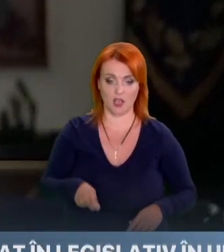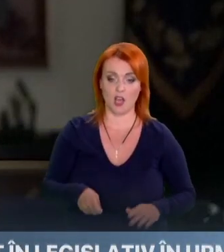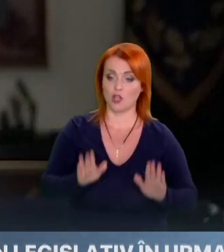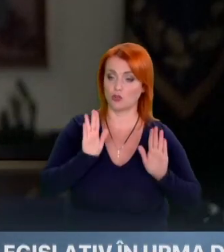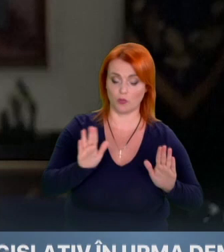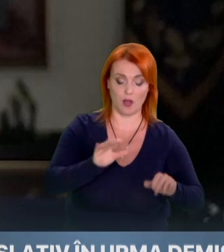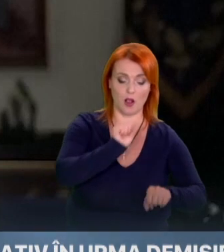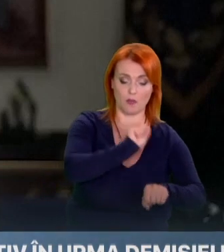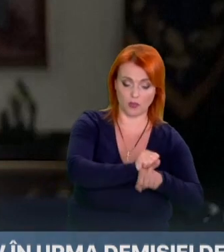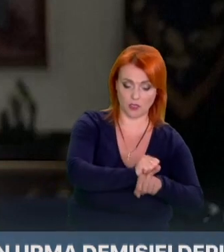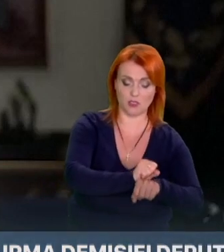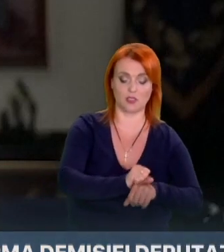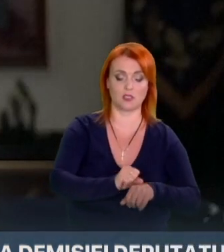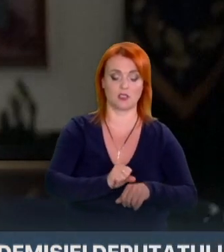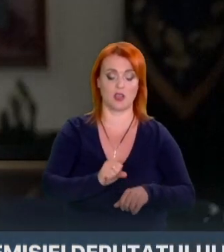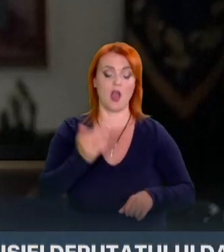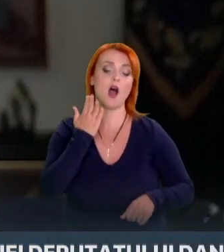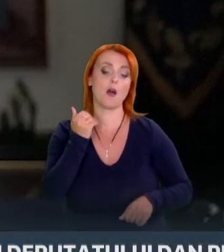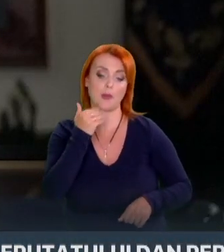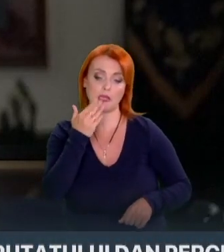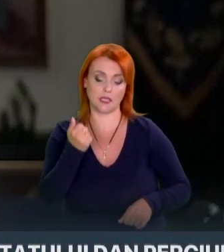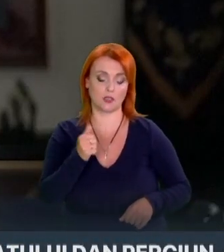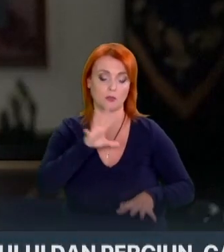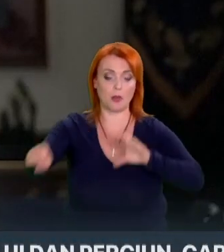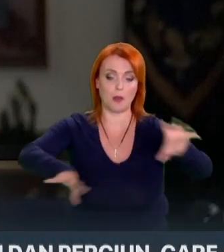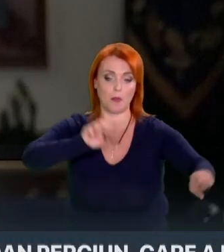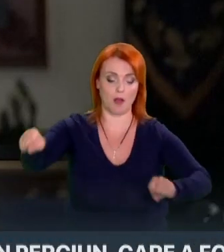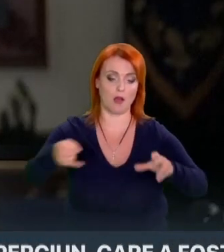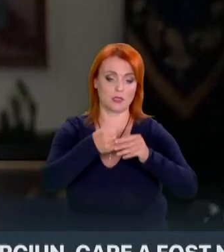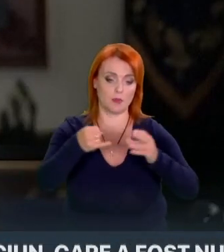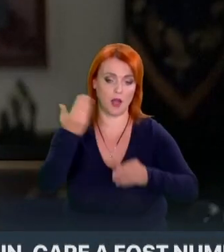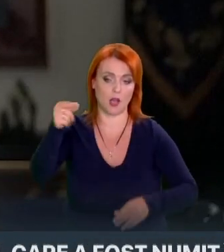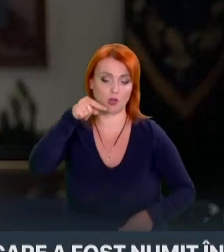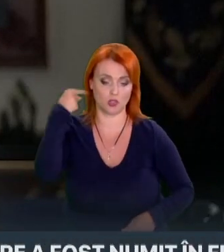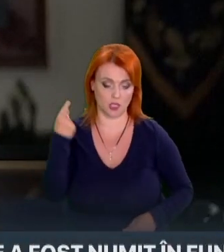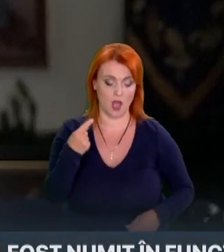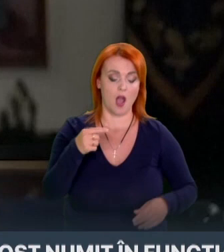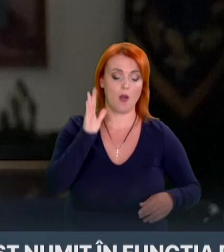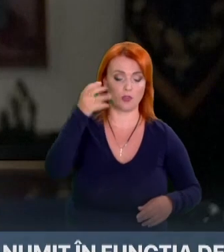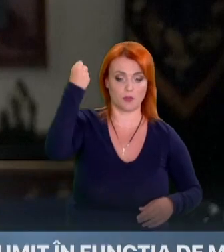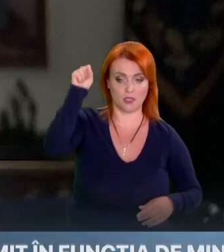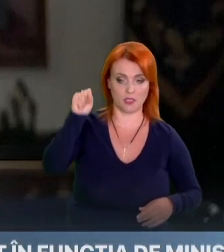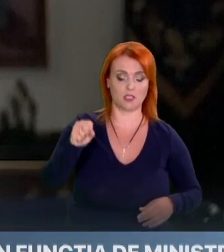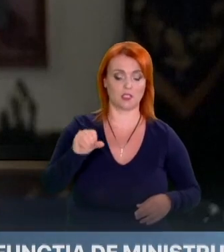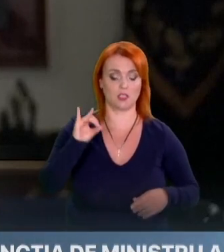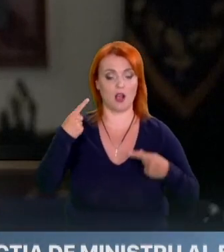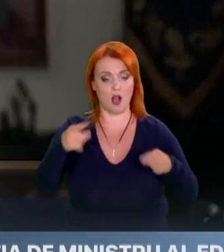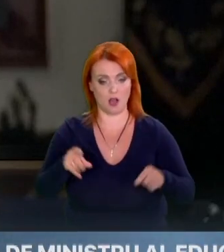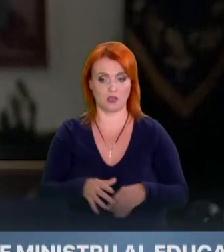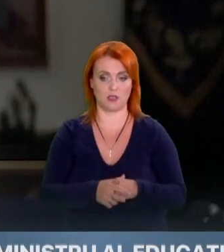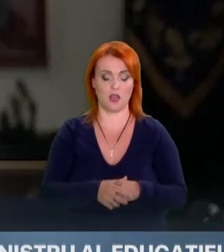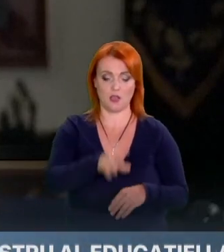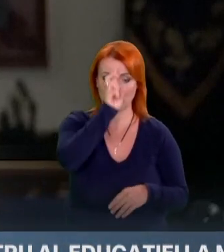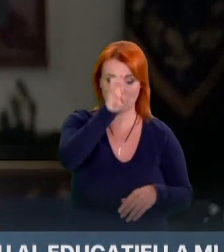opri extinderea apetitului agresiv al Rusiei, dar va salva și alte națiuni de la ceea ce trăim noi, Ucraina, Georgia și